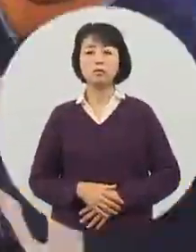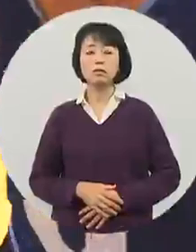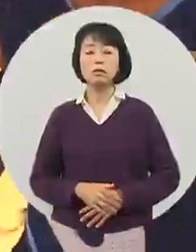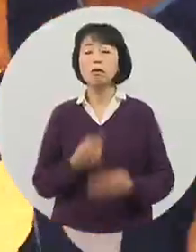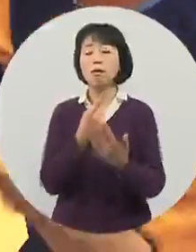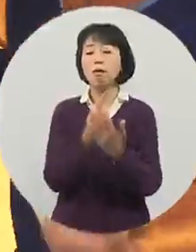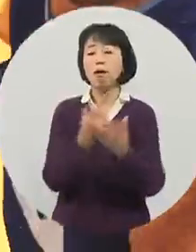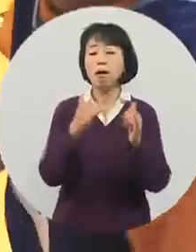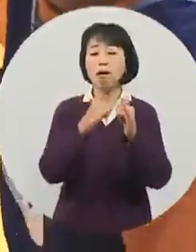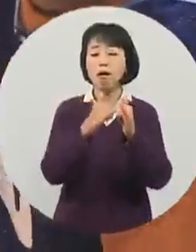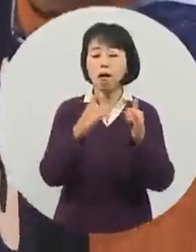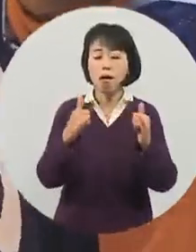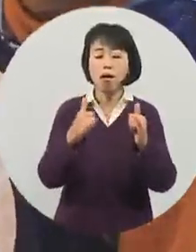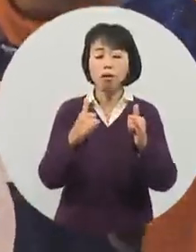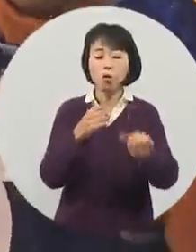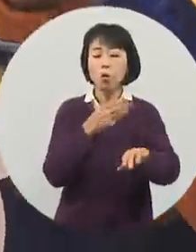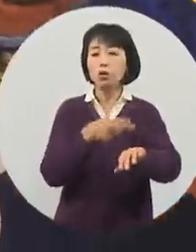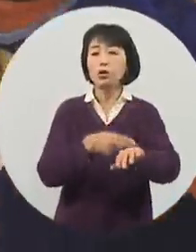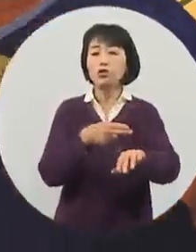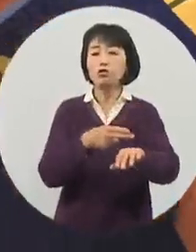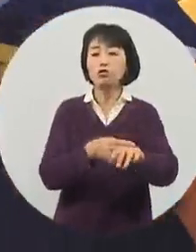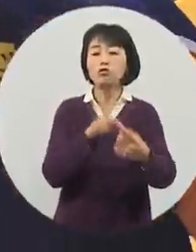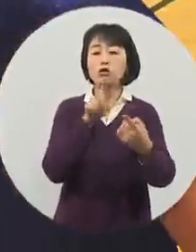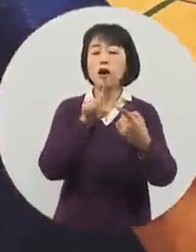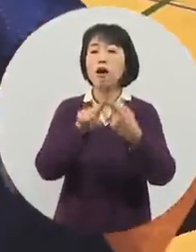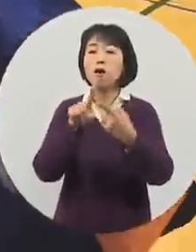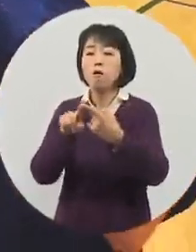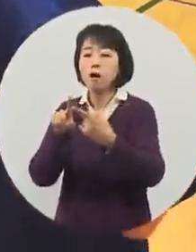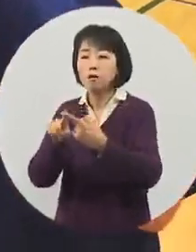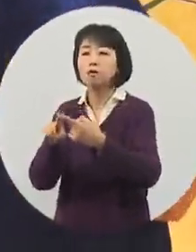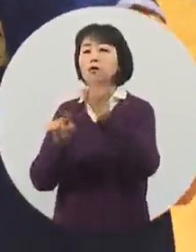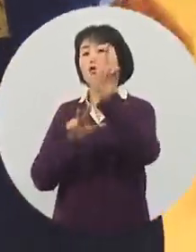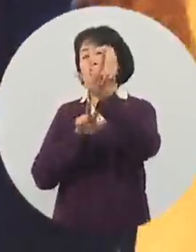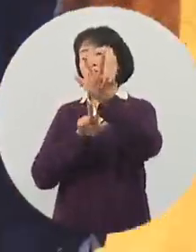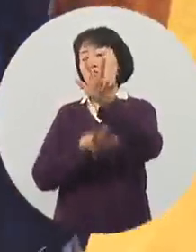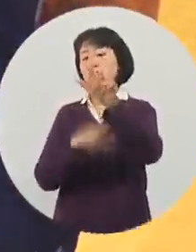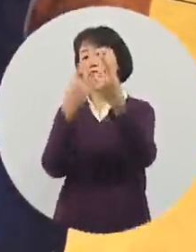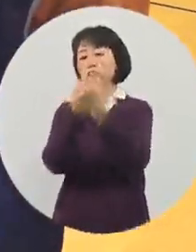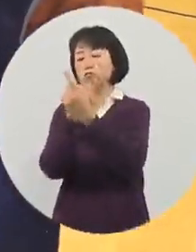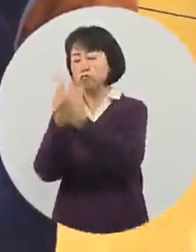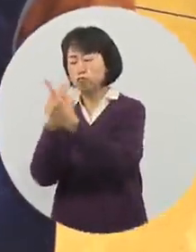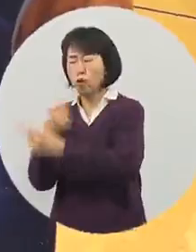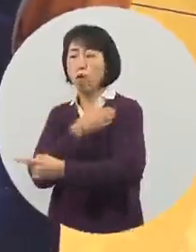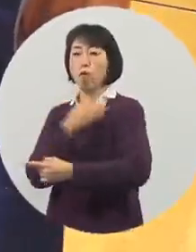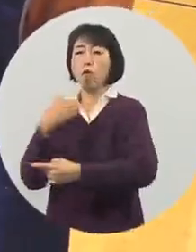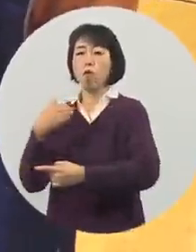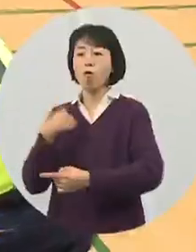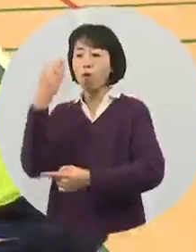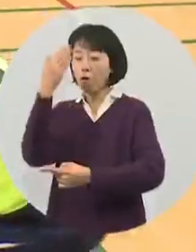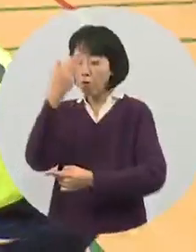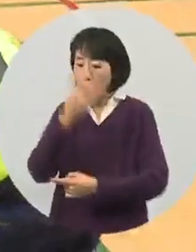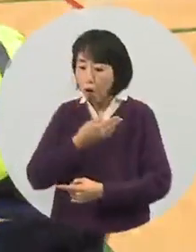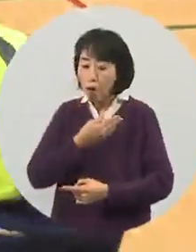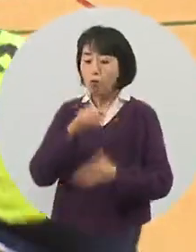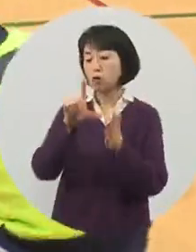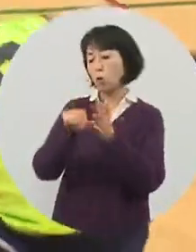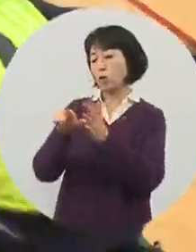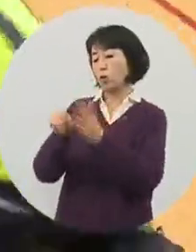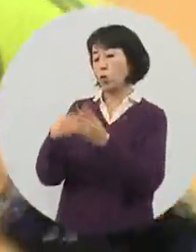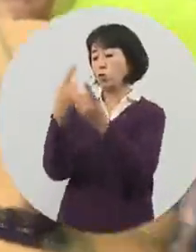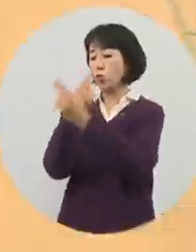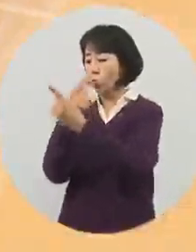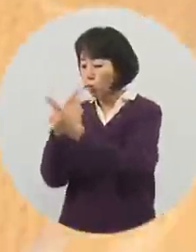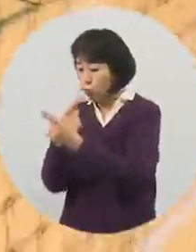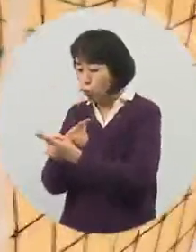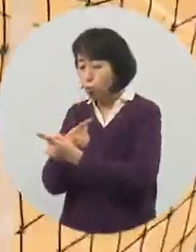せてその場でルールを作ってしまったり、 じゃあその時にどんどんルール変えたり、その日によって違うってことですか。 そうですね、